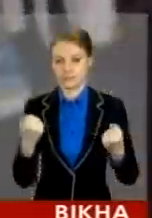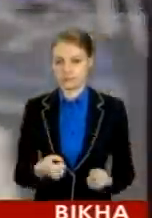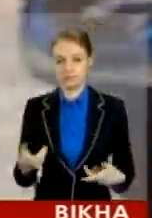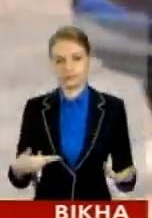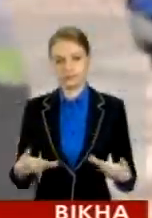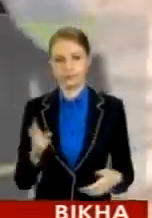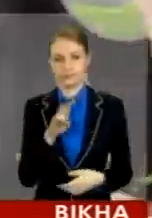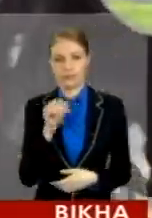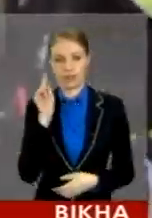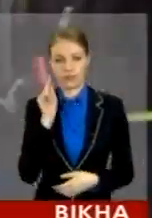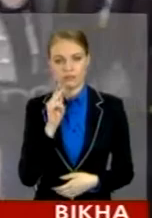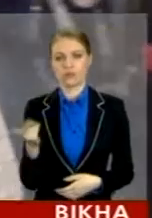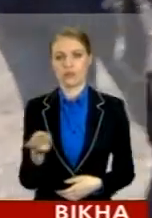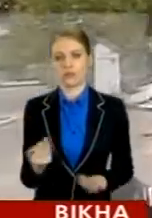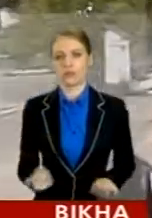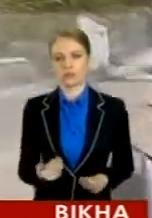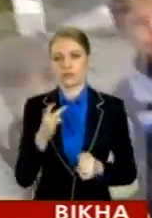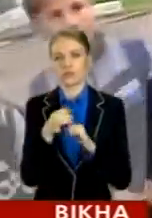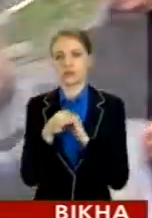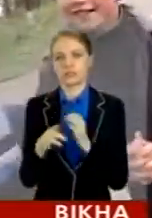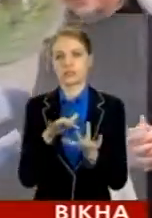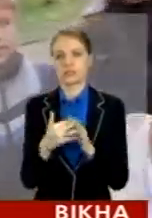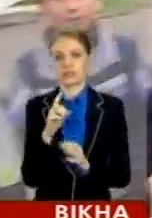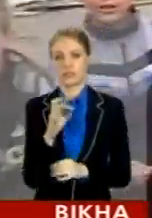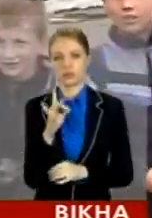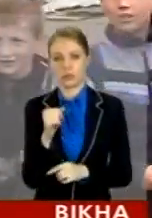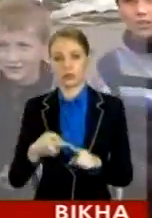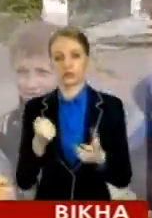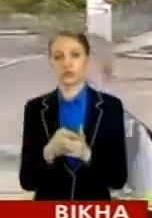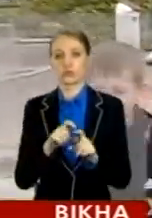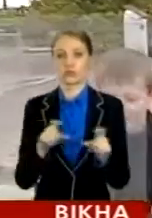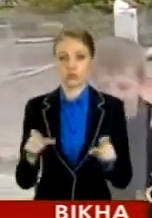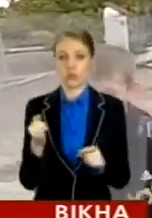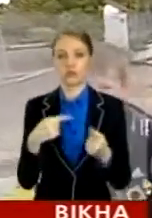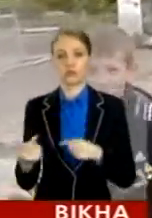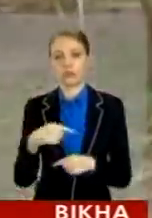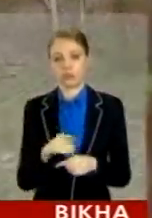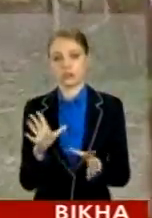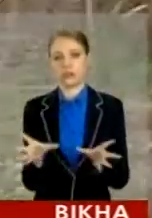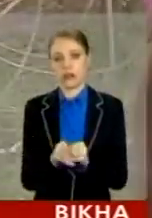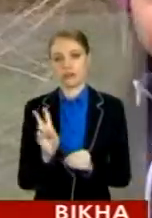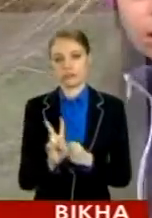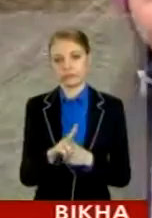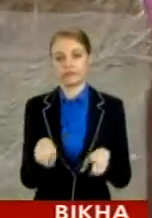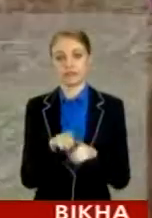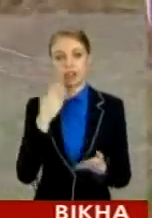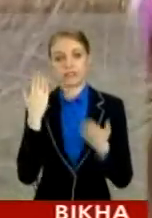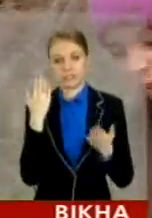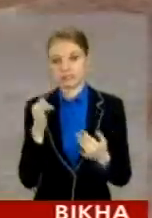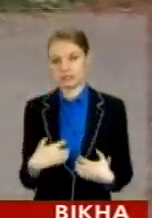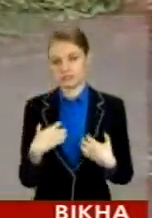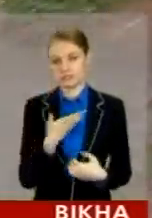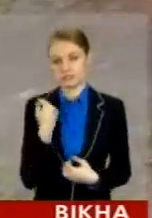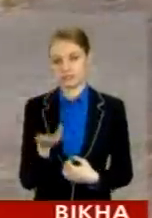крокують на навчання обоє живуть на околиці села Збора Тож до школи та назад ходять тільки разом так і веселіше і не